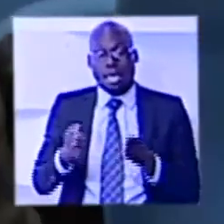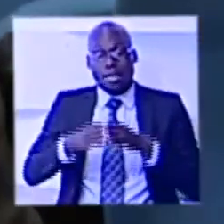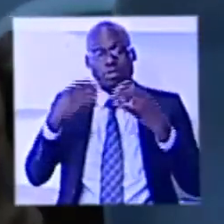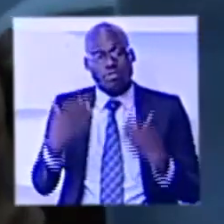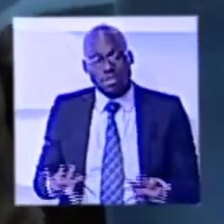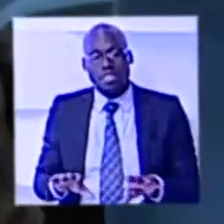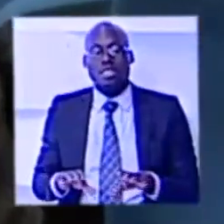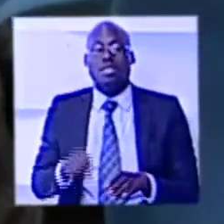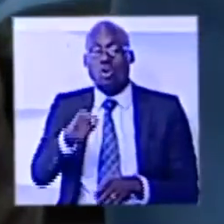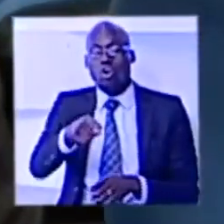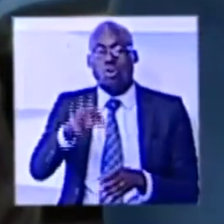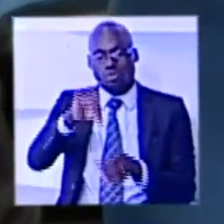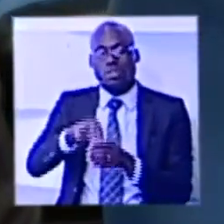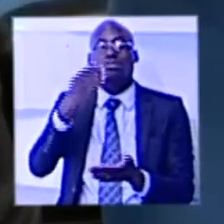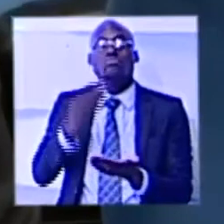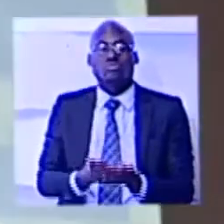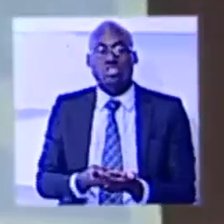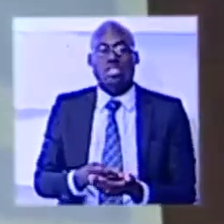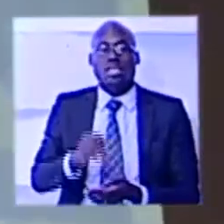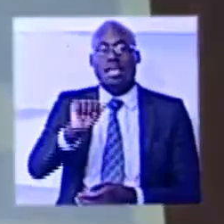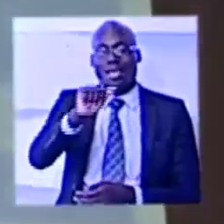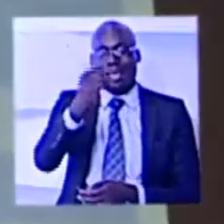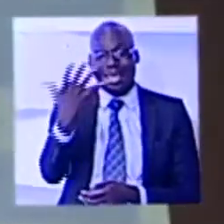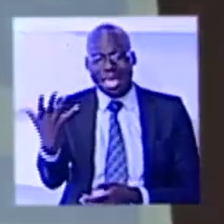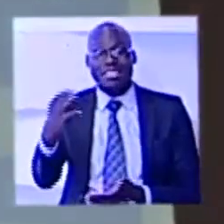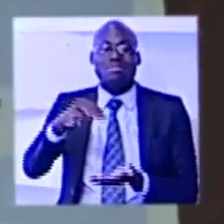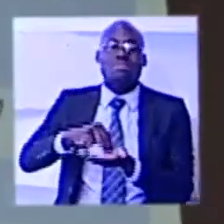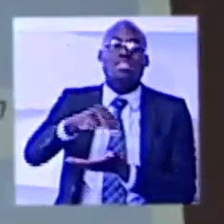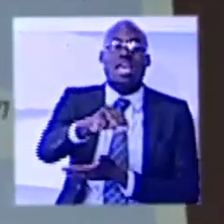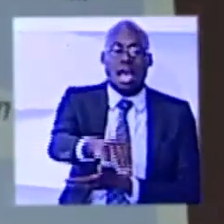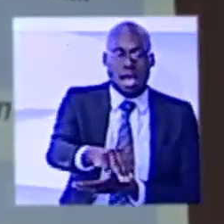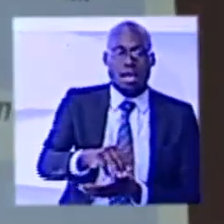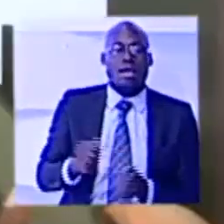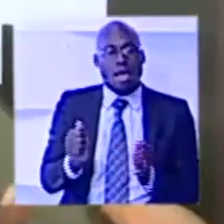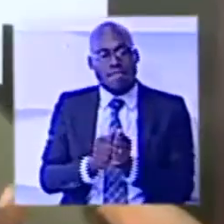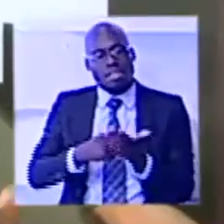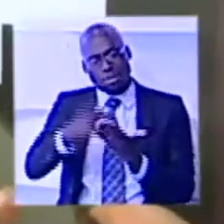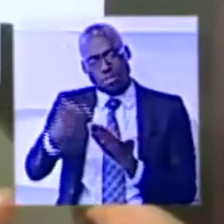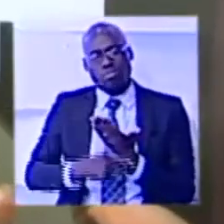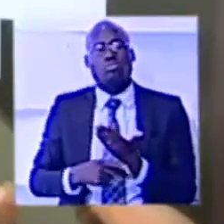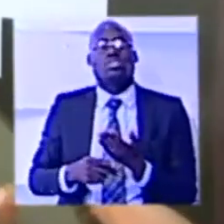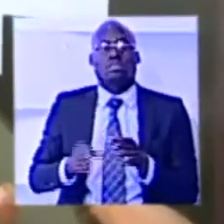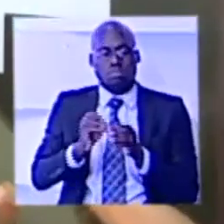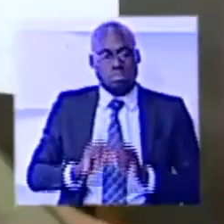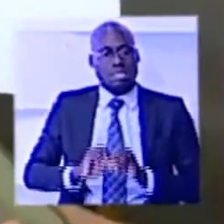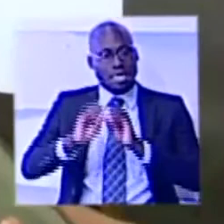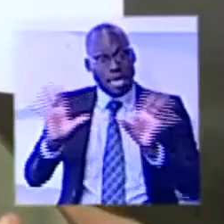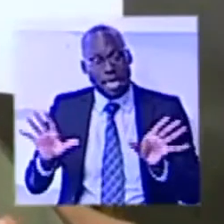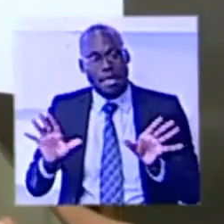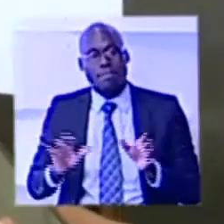adopté le budget annuel arrêté à la somme de 15 milliards de francs CFA avec des priorités claires. La construction de ce data